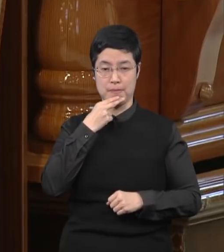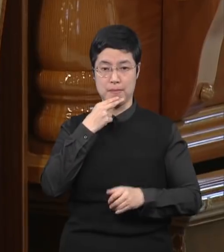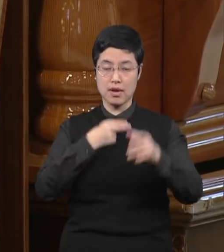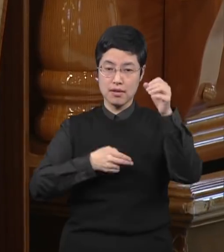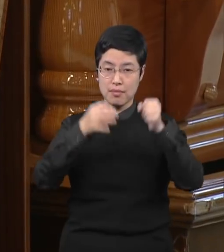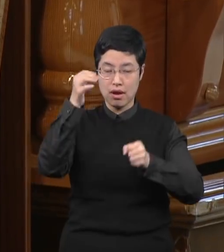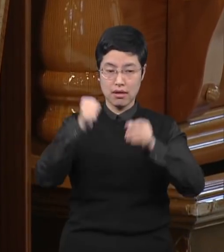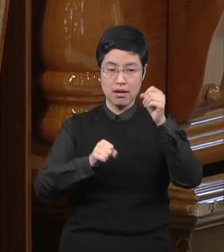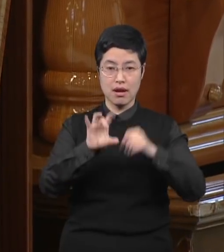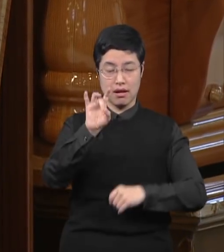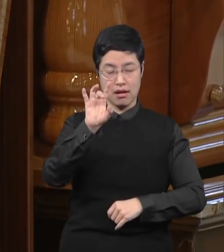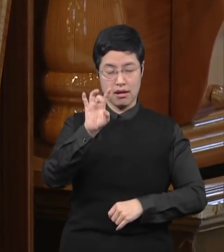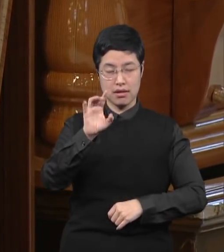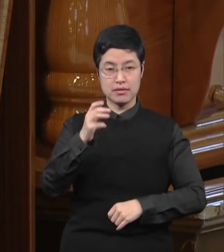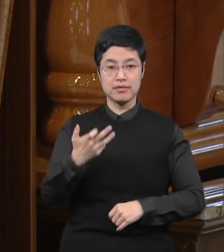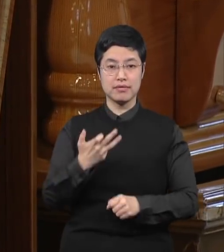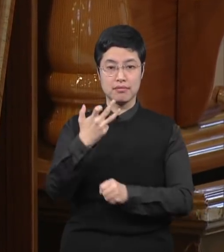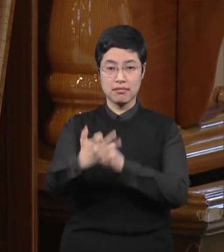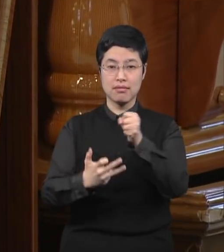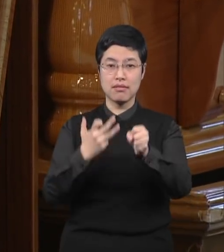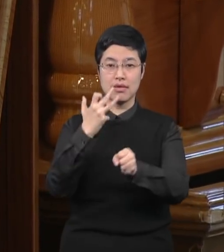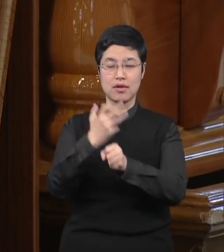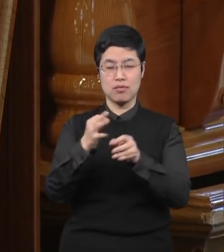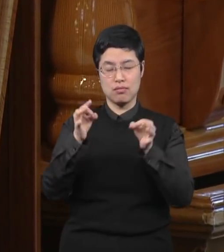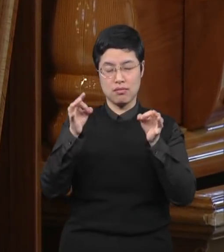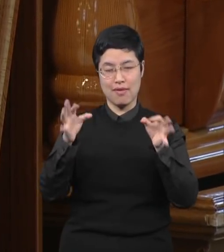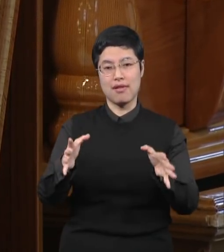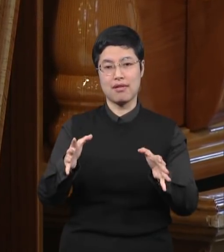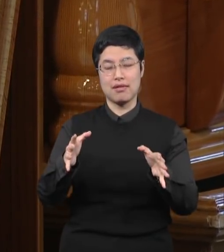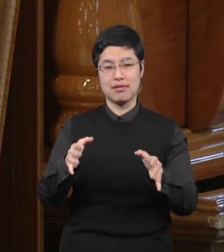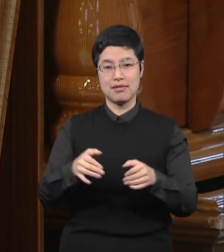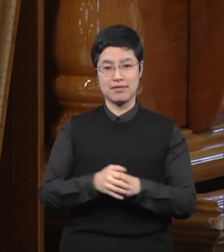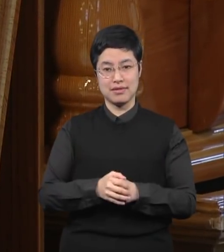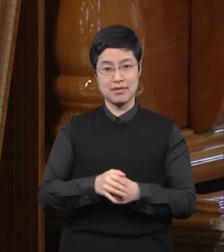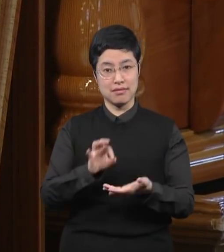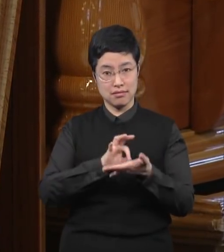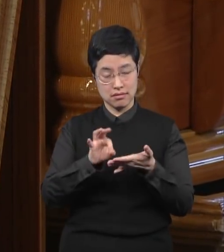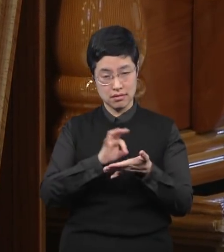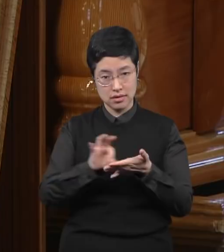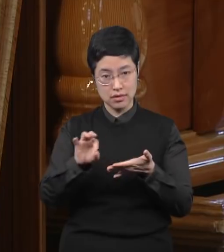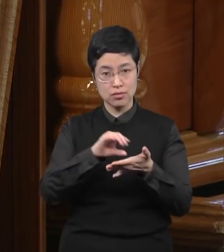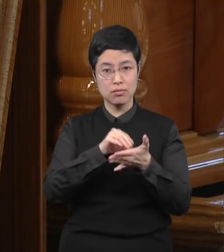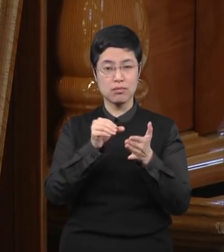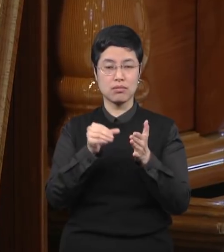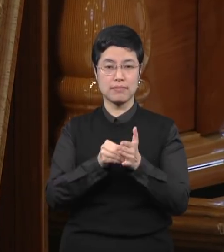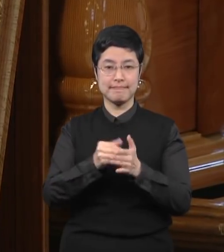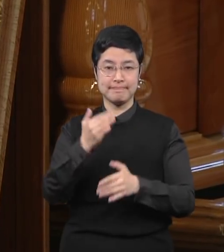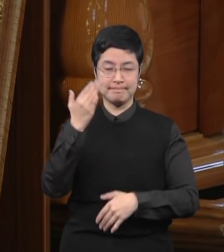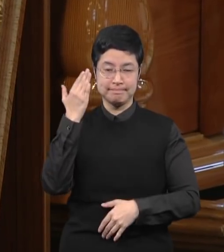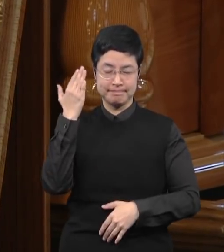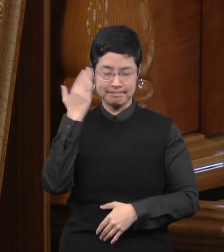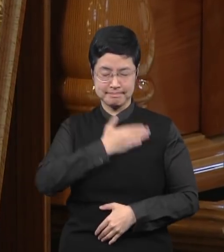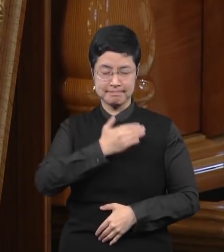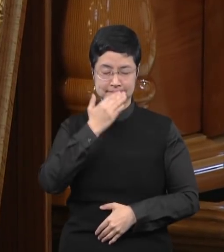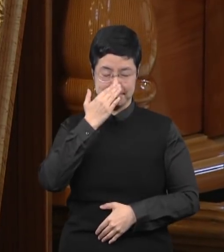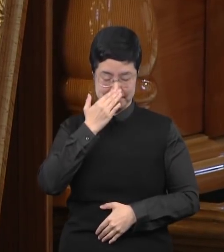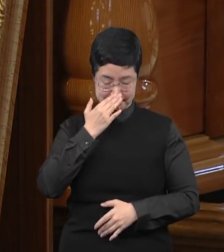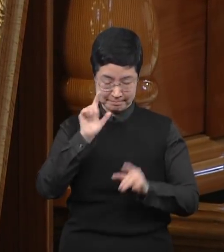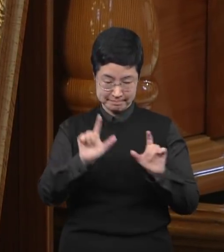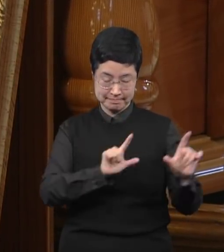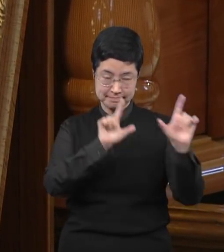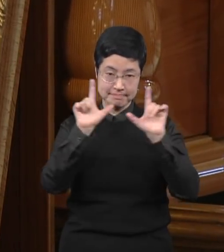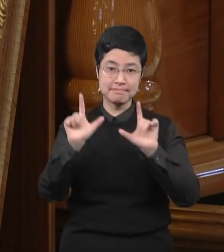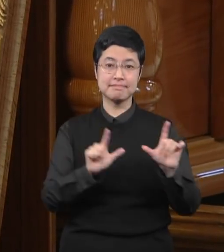벌을 18년 동안 입을 정도로 청빈한 삶을